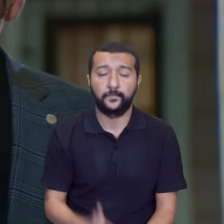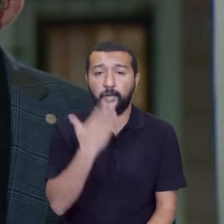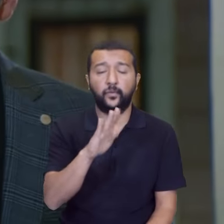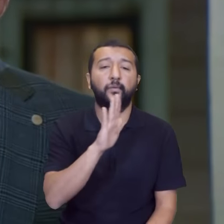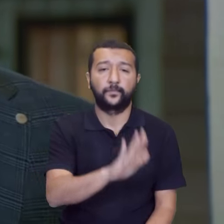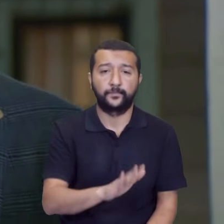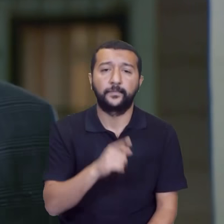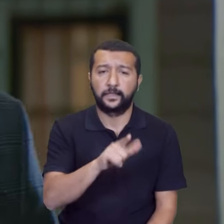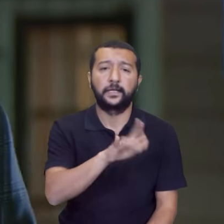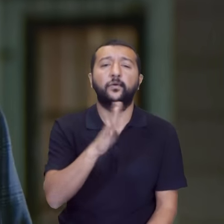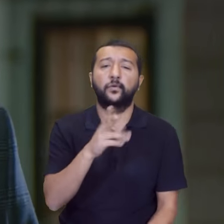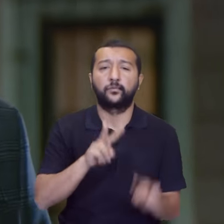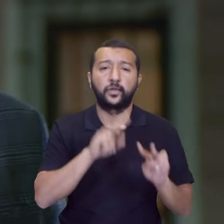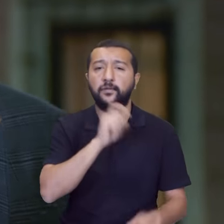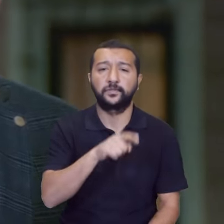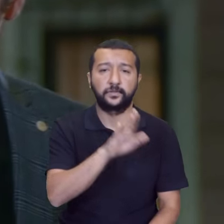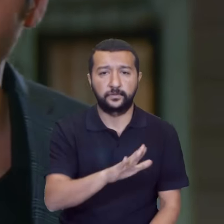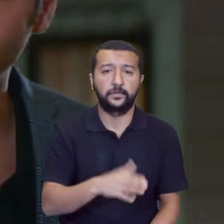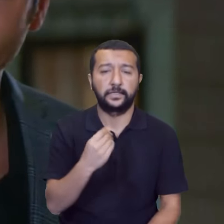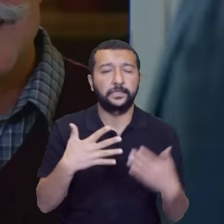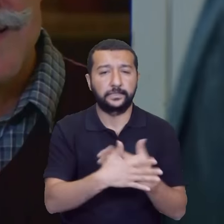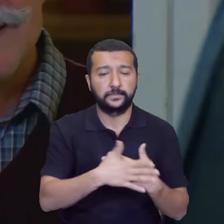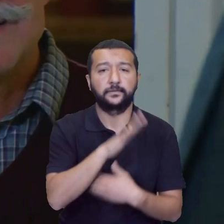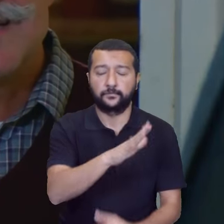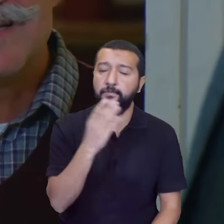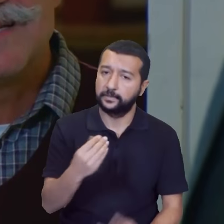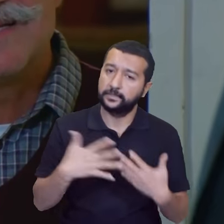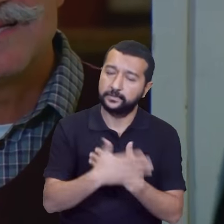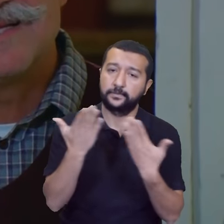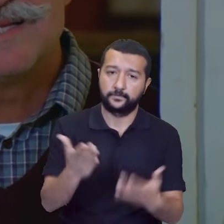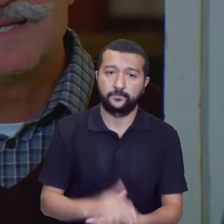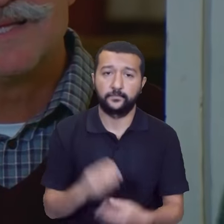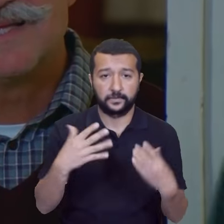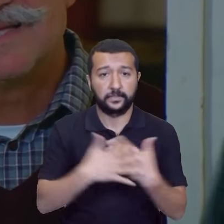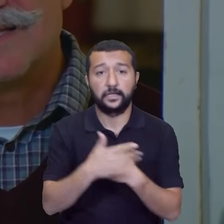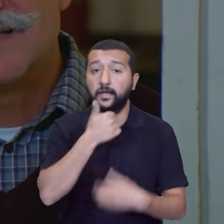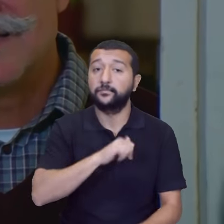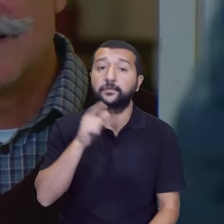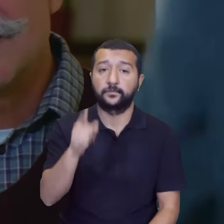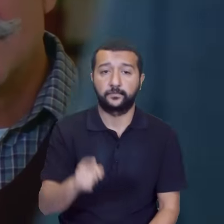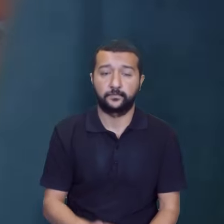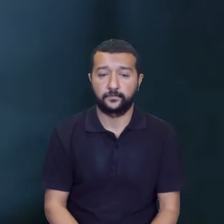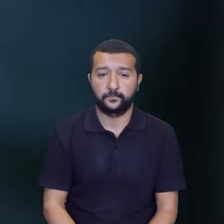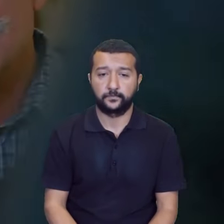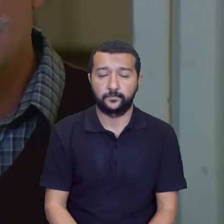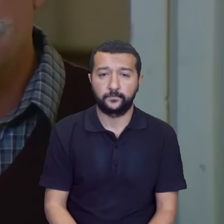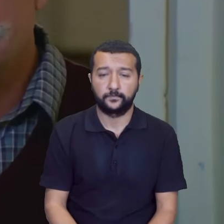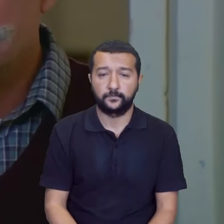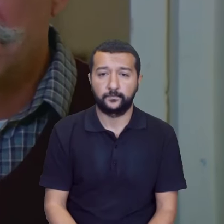Yok. Gerek yok Münir amca. İyi geceler. İyi geceler. İyi geceler abi.